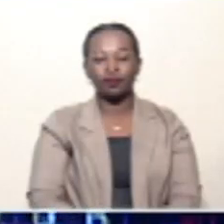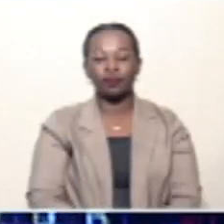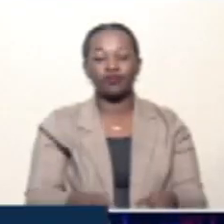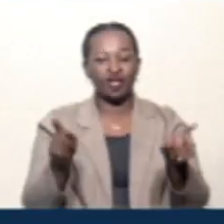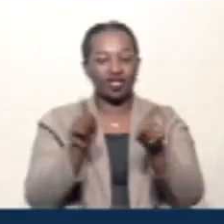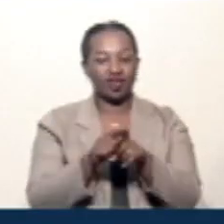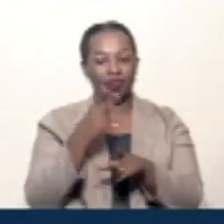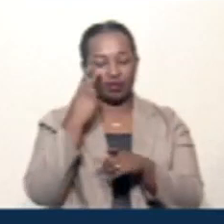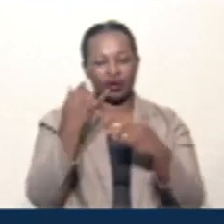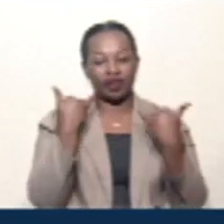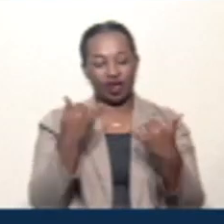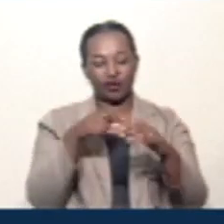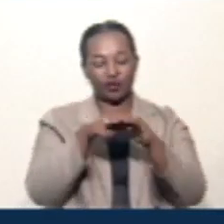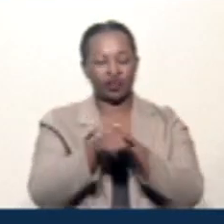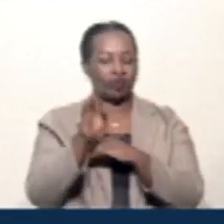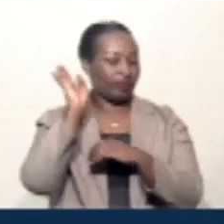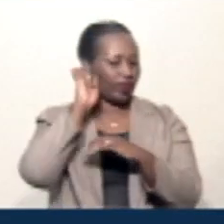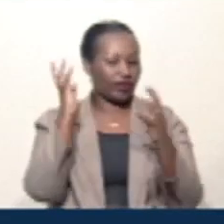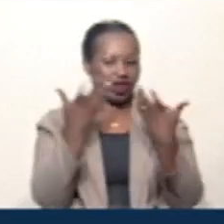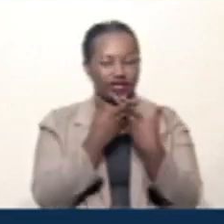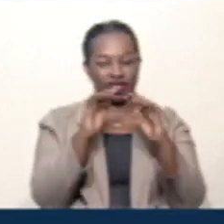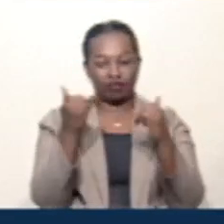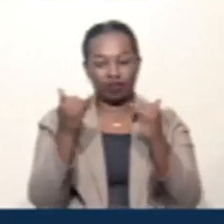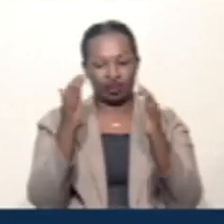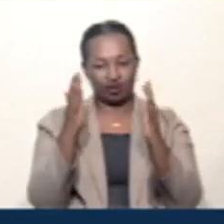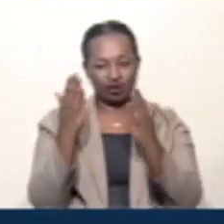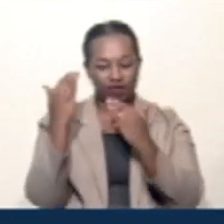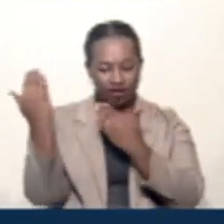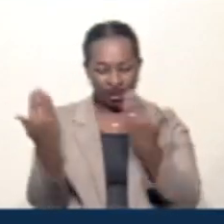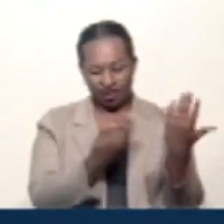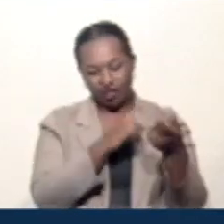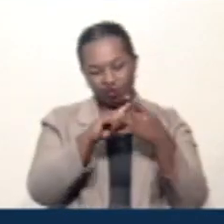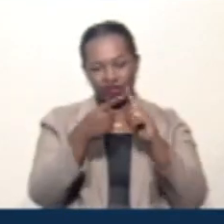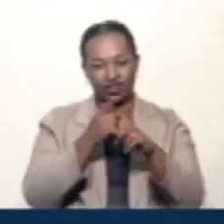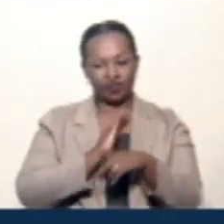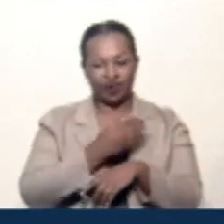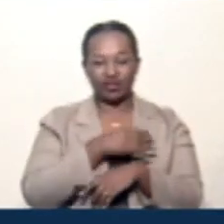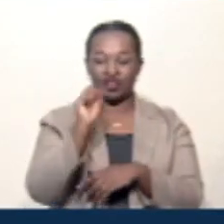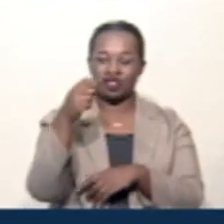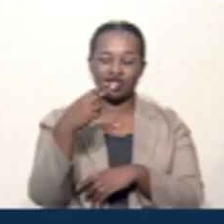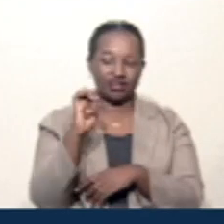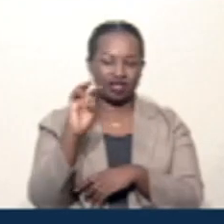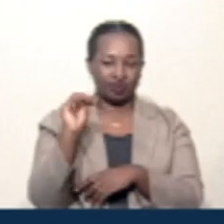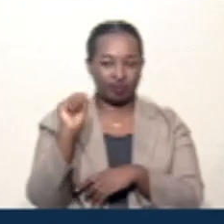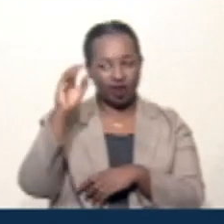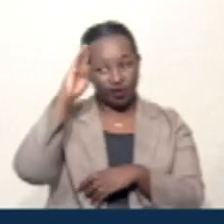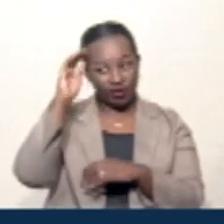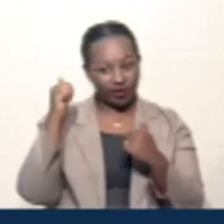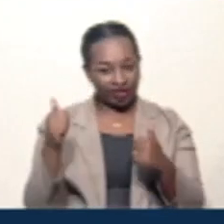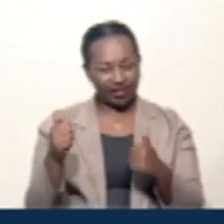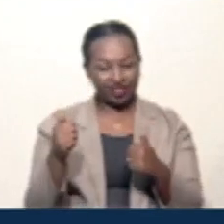Nkuko mubona twinjiye mu makuru ajyanye n'imikino, rekana kiri mugenzi wanjye Shema Ivan. Shema, wongeye kwirirwa? Yego, neza